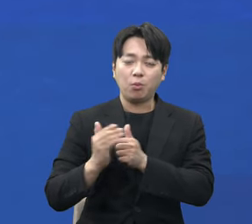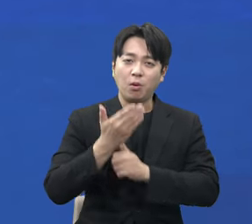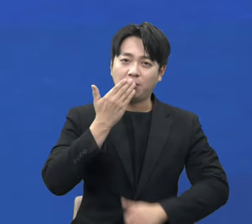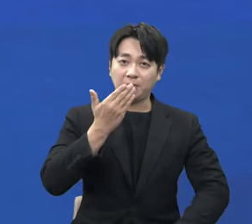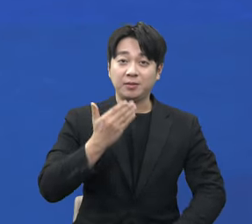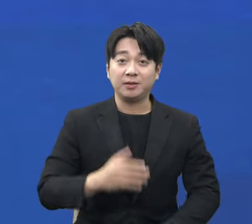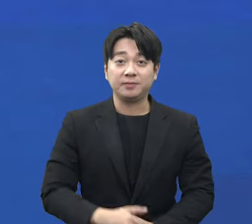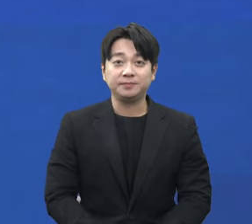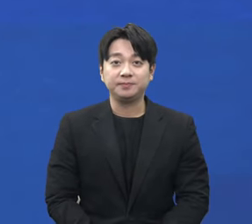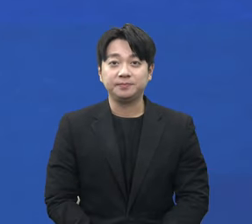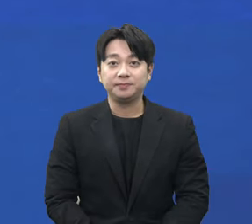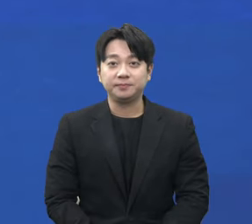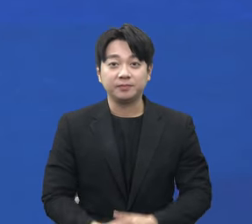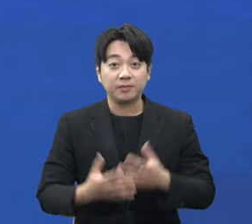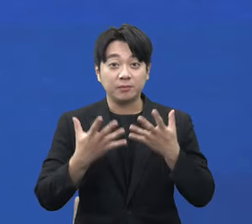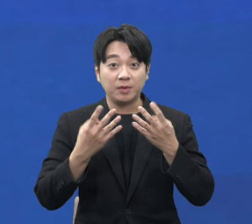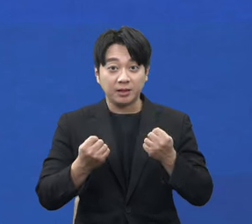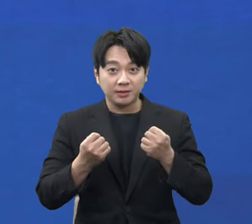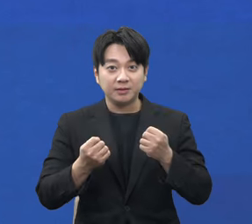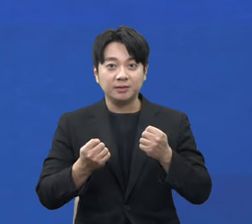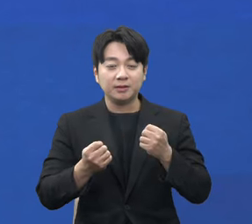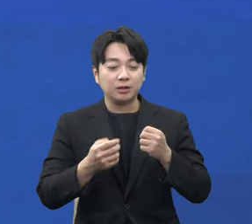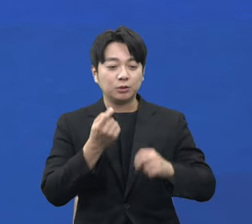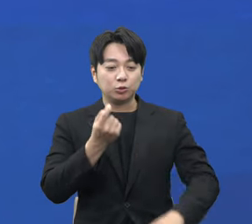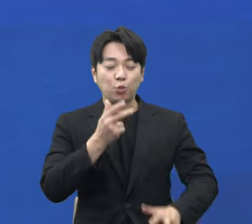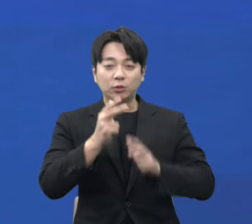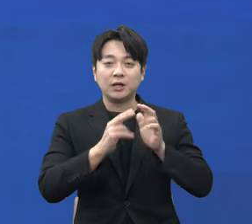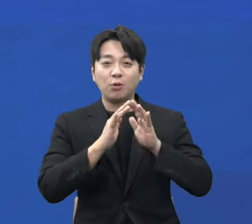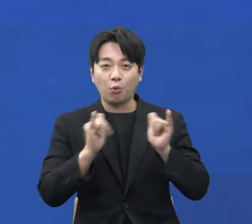많은 단체 소상공인발전위원회,